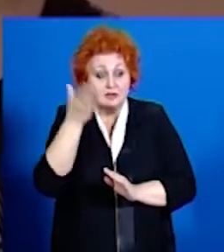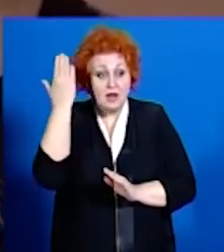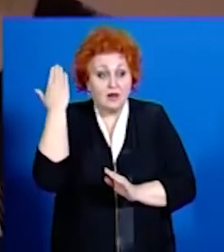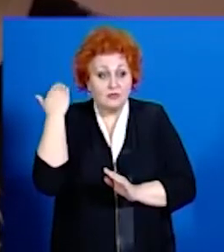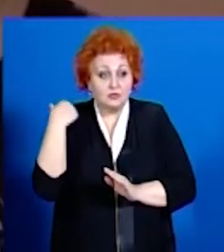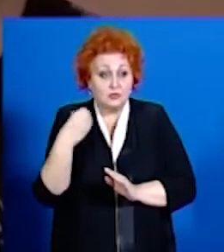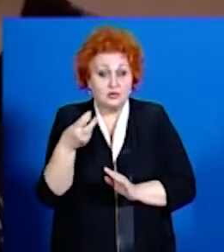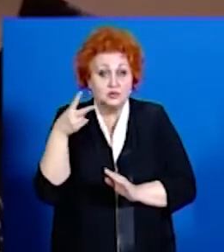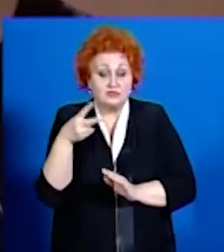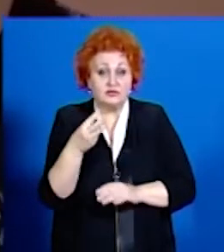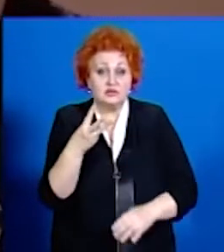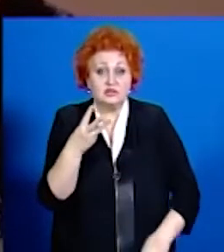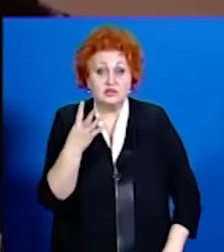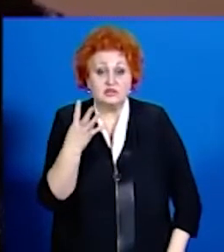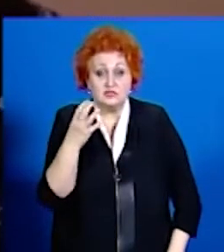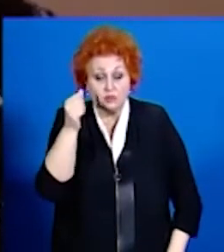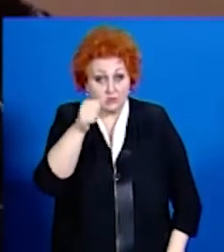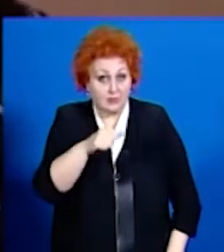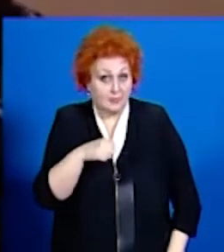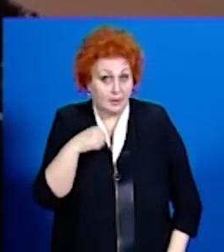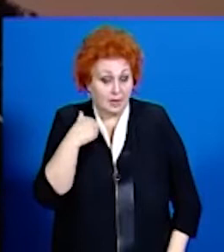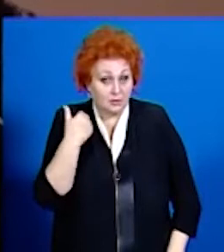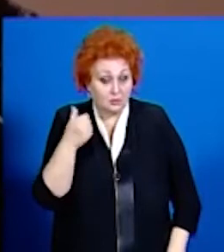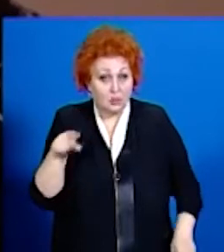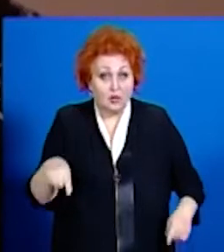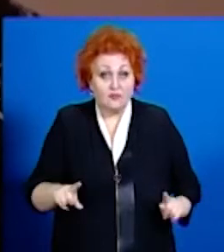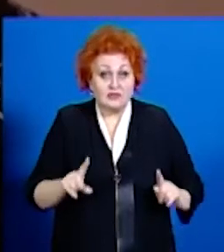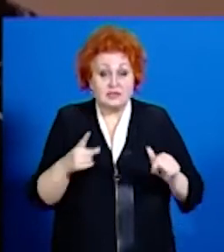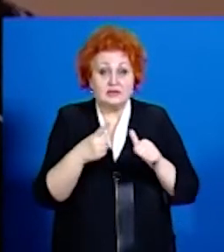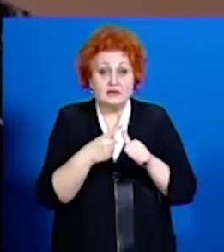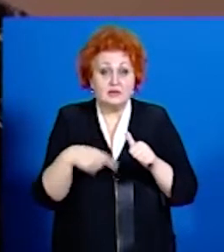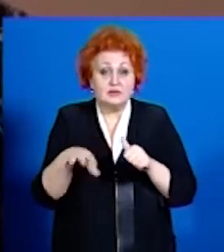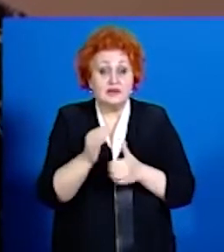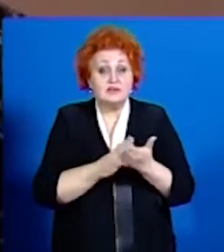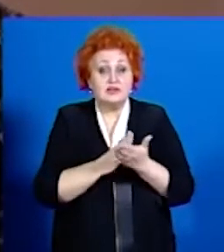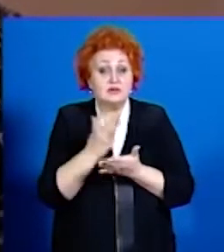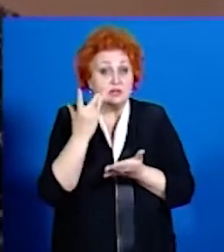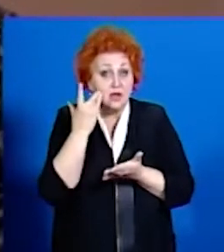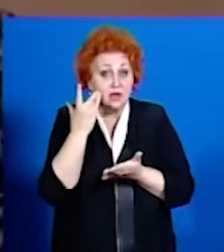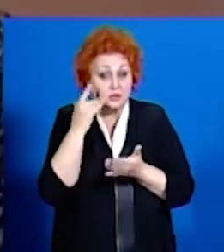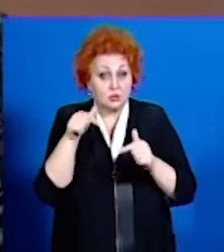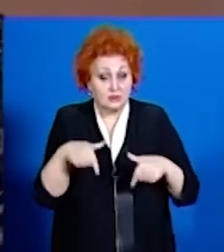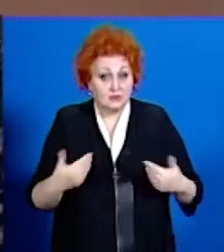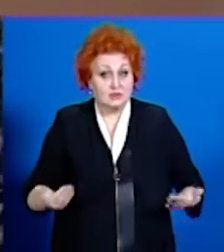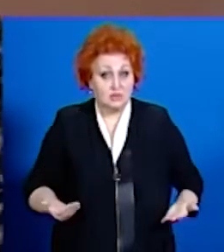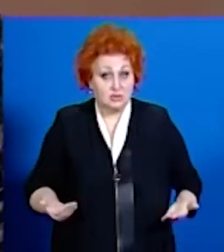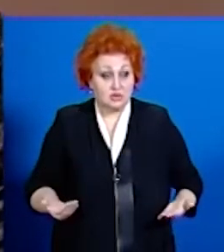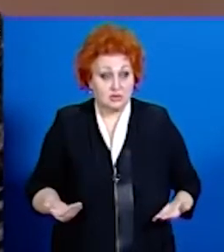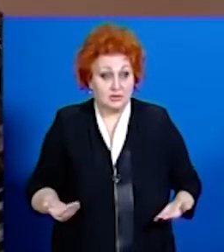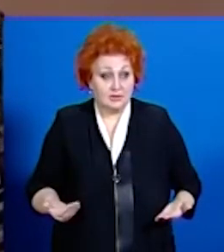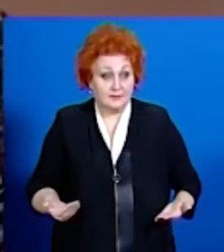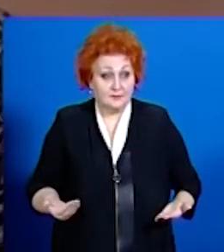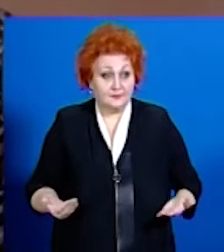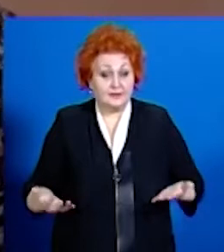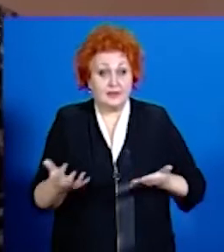давно, еще в 2003-2004 году мы стали восстанавливать имена всех ветеранов, которые когда-либо проживали в поселке Радуга.